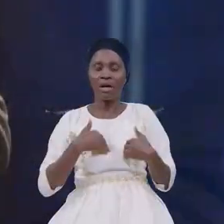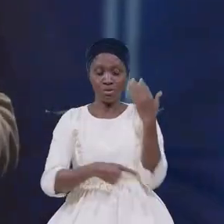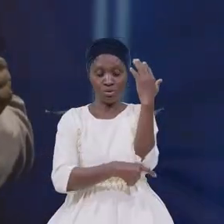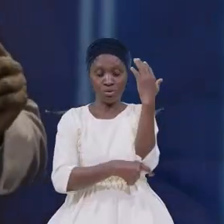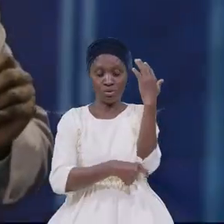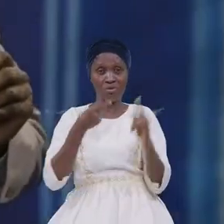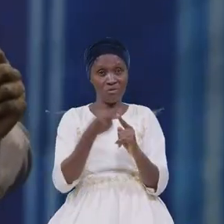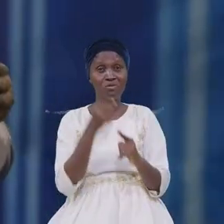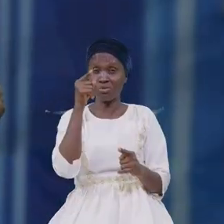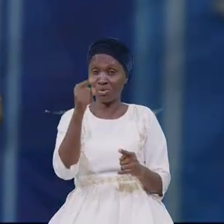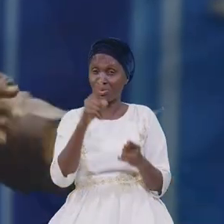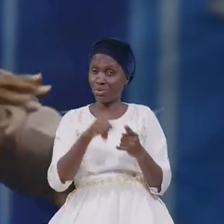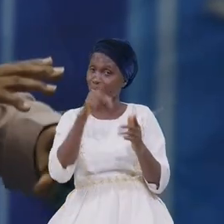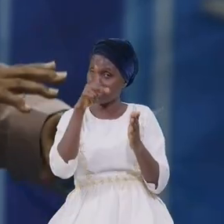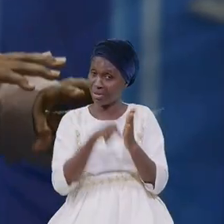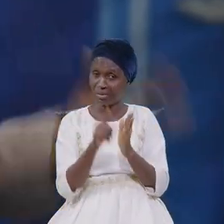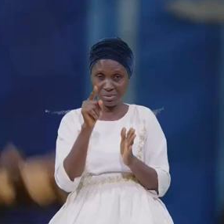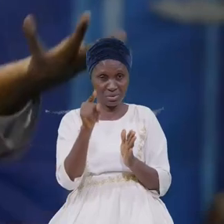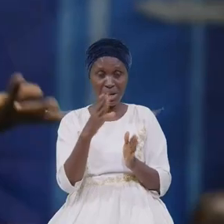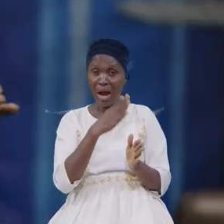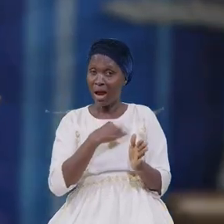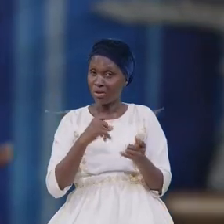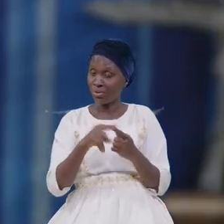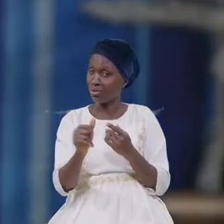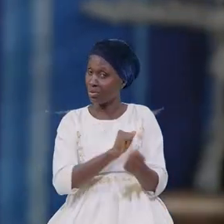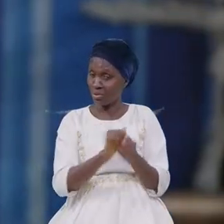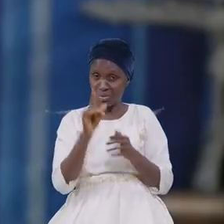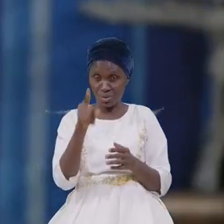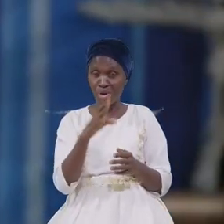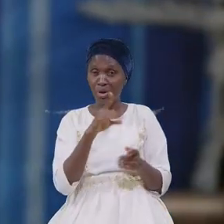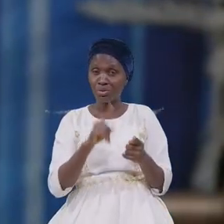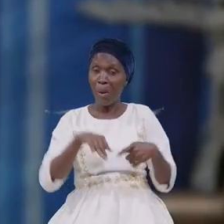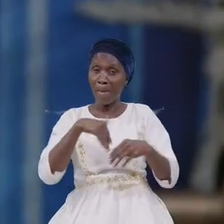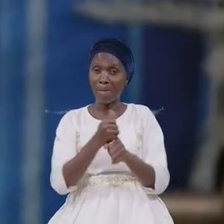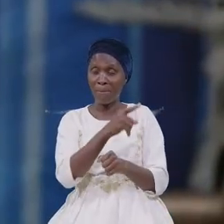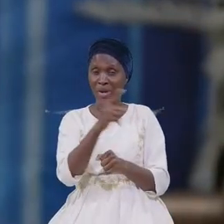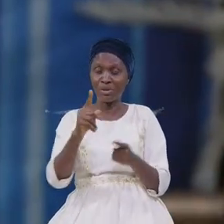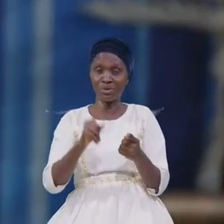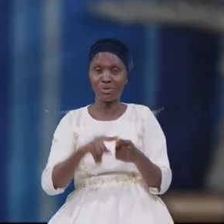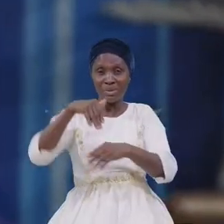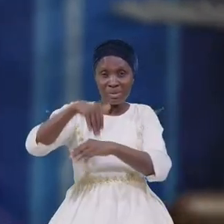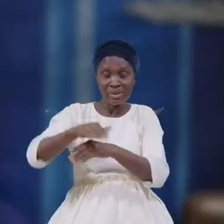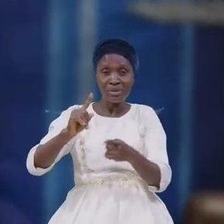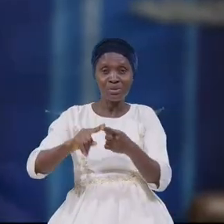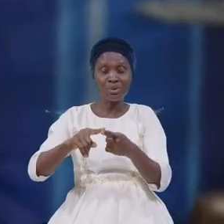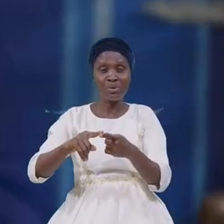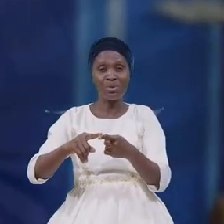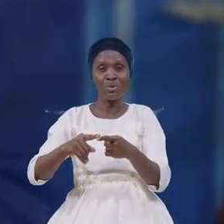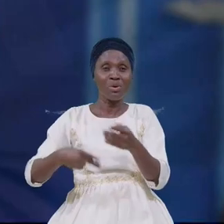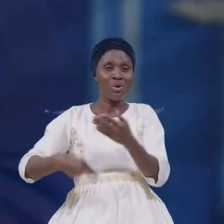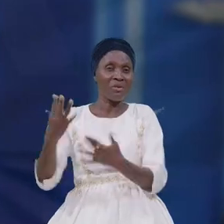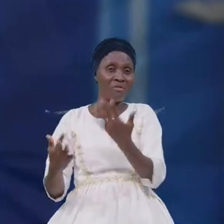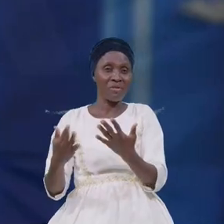qu'il a pris de vous pour vous tuer, pour vous détruire, pour vous envoyer, vous lier et